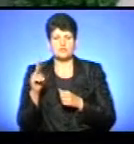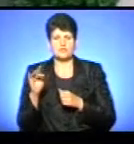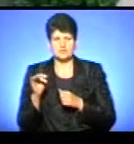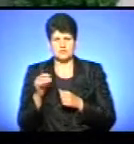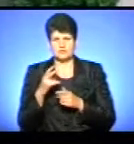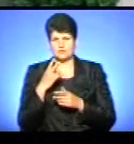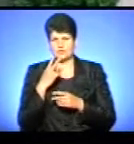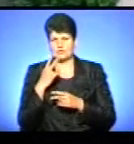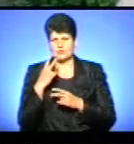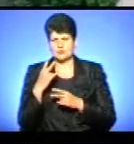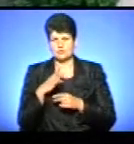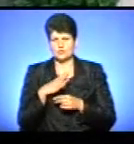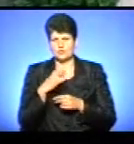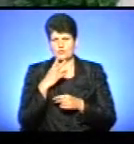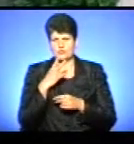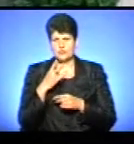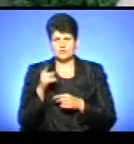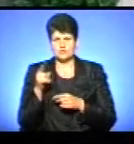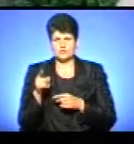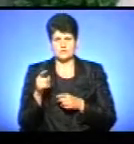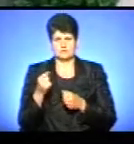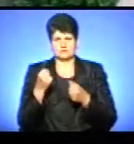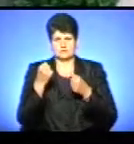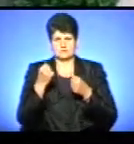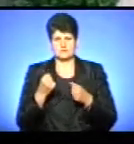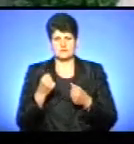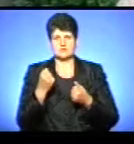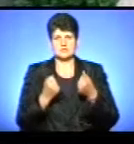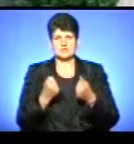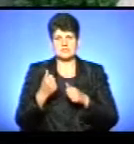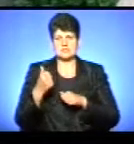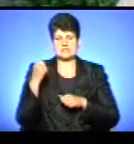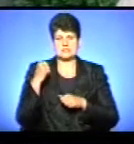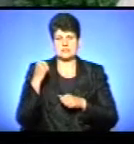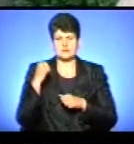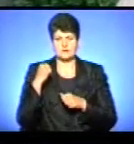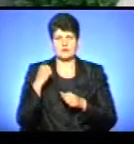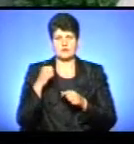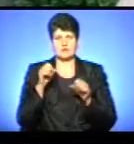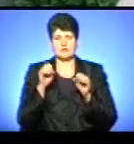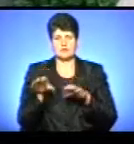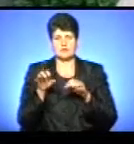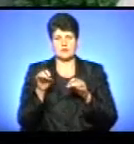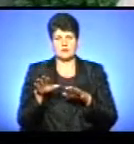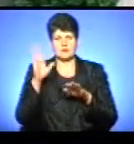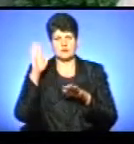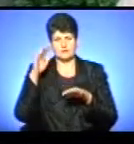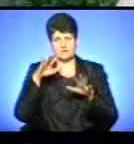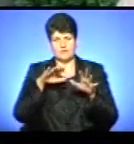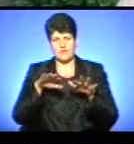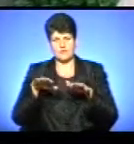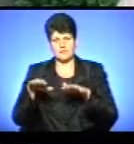який явно було видно по ньому, що він гружений, ззаду бочки витікала рідина, тобто ну, ми помітили,